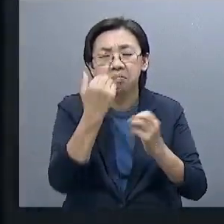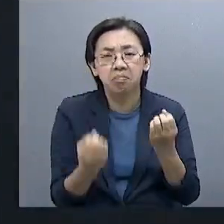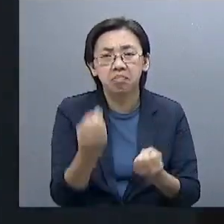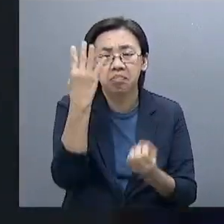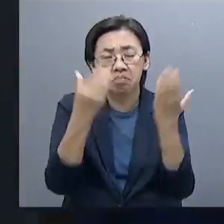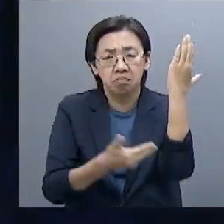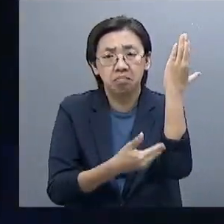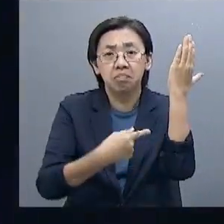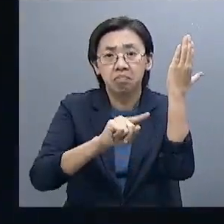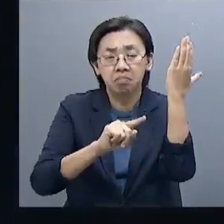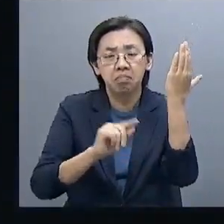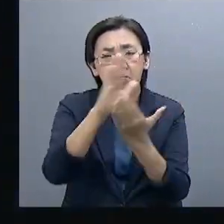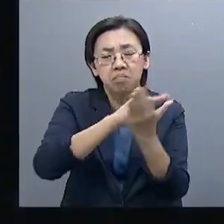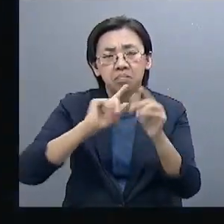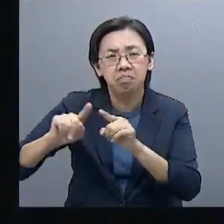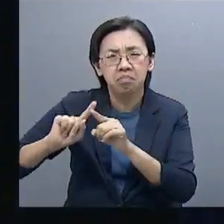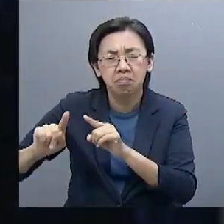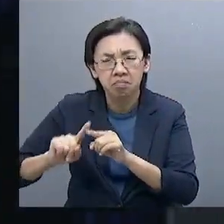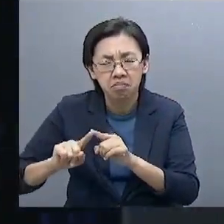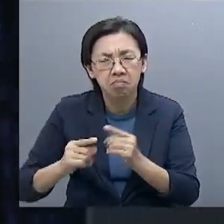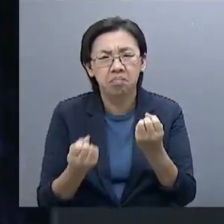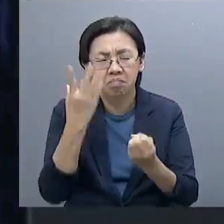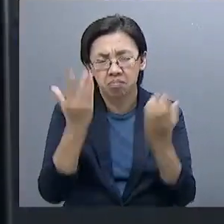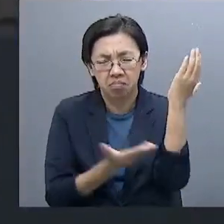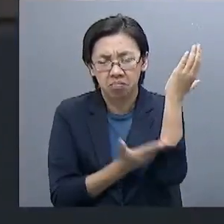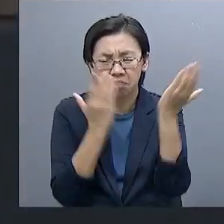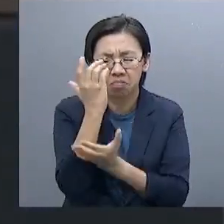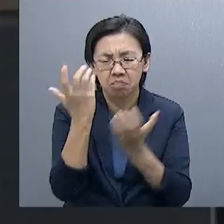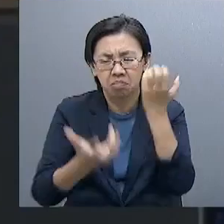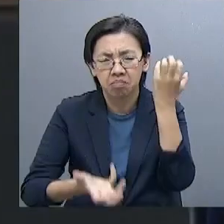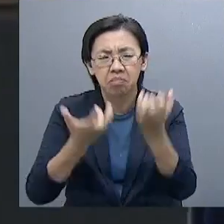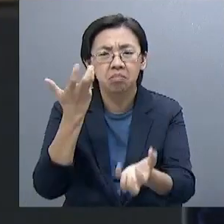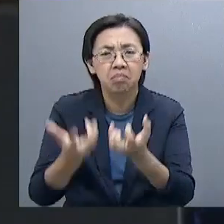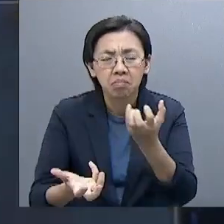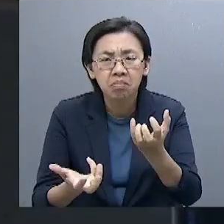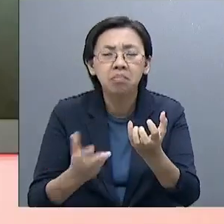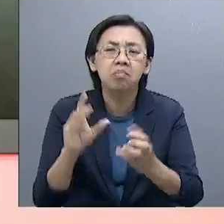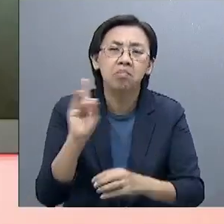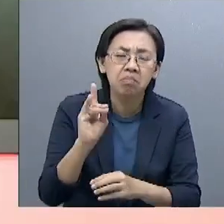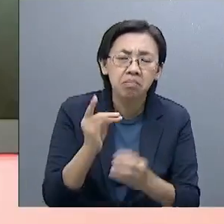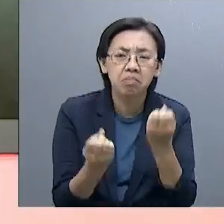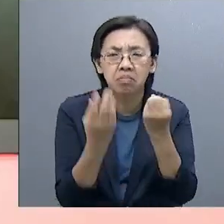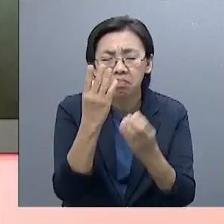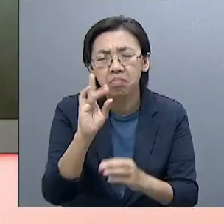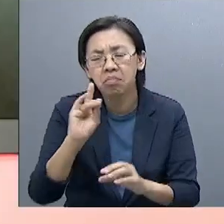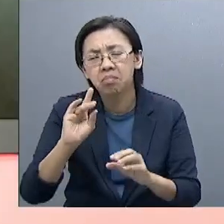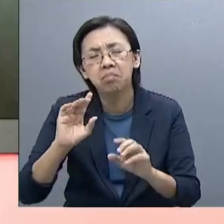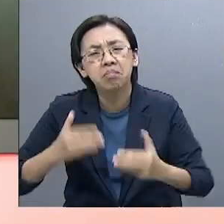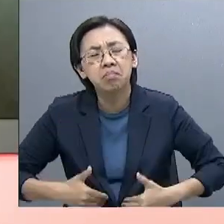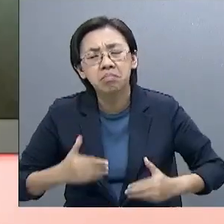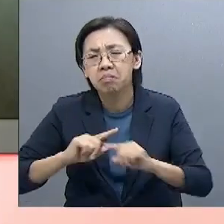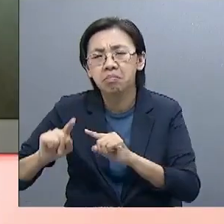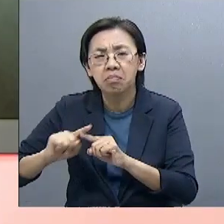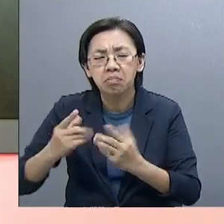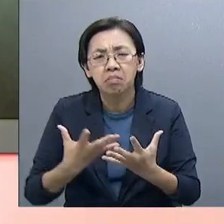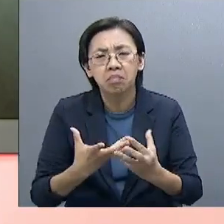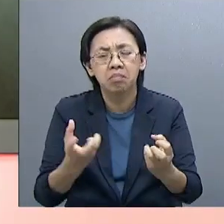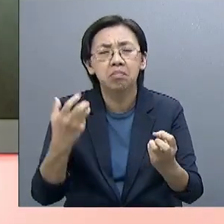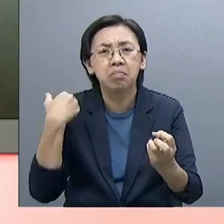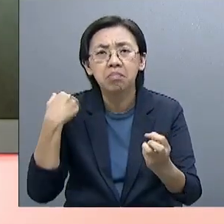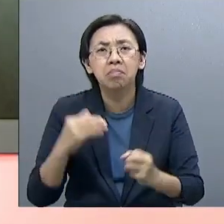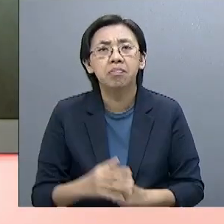ประเทศส่งผลกระทบต่อการตัดไม้ทำลายป่าแล้วก็ทำลายระบบนิเวศด้วยโดยผลการสำรวจนะคะพบว่